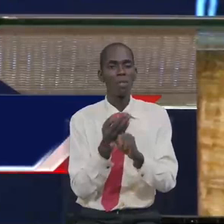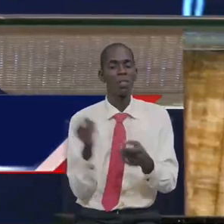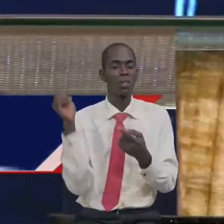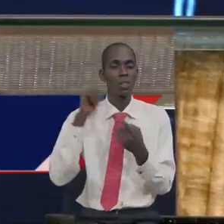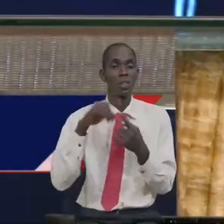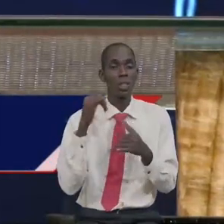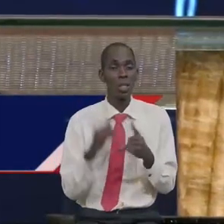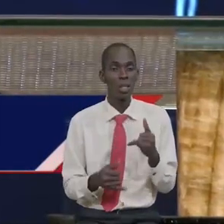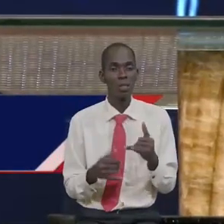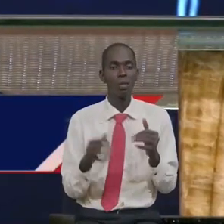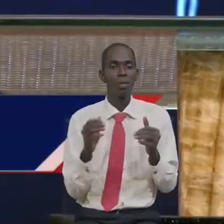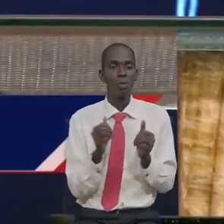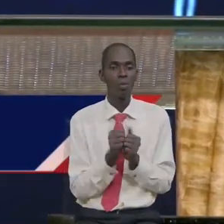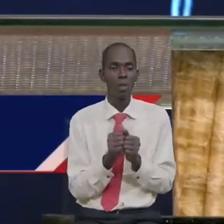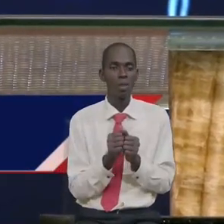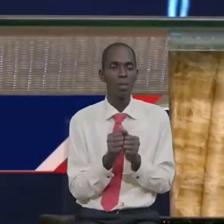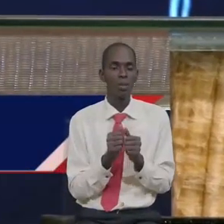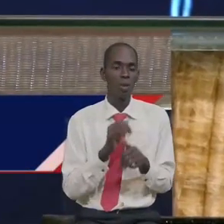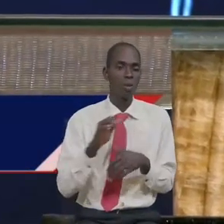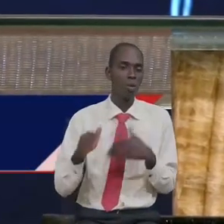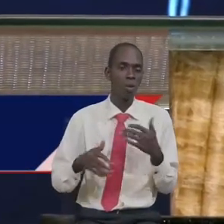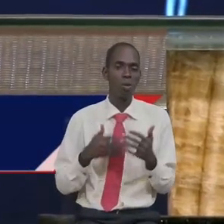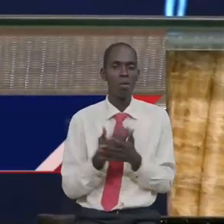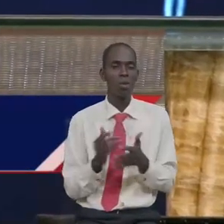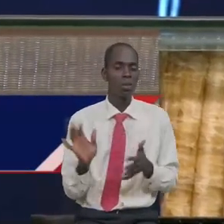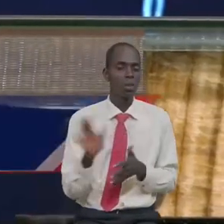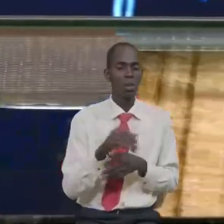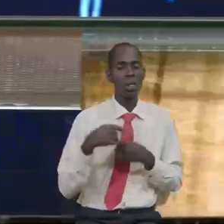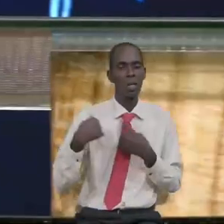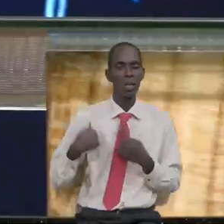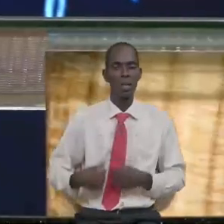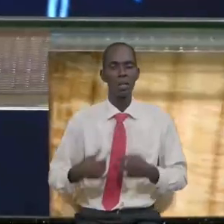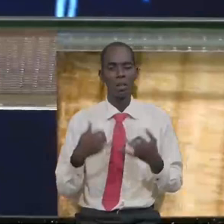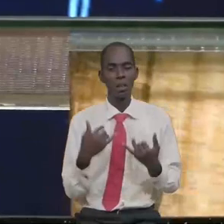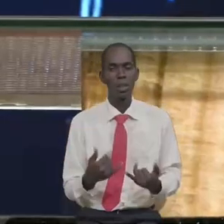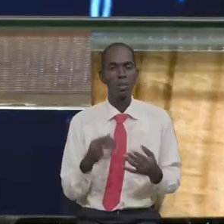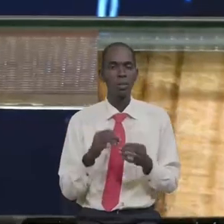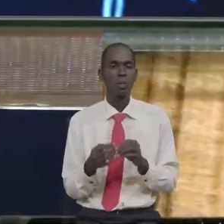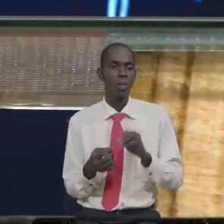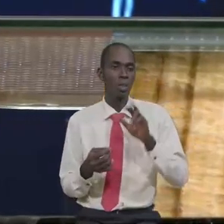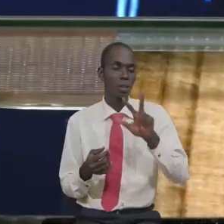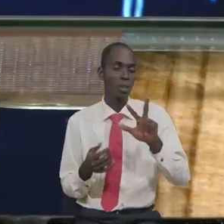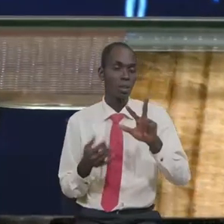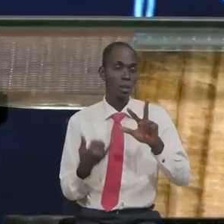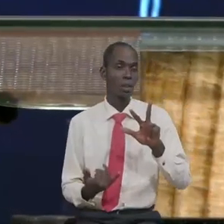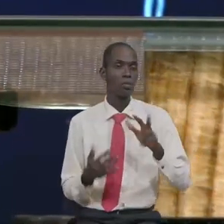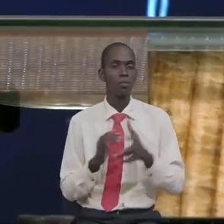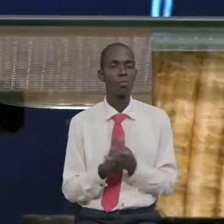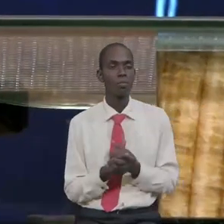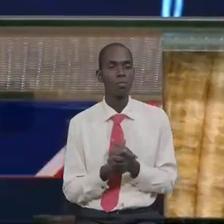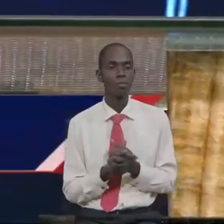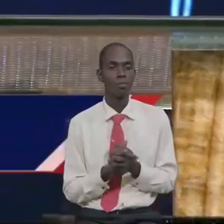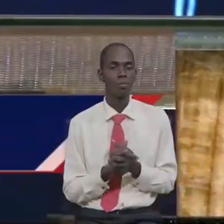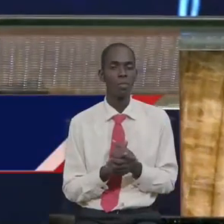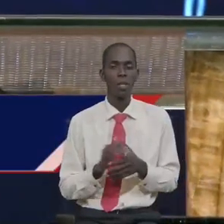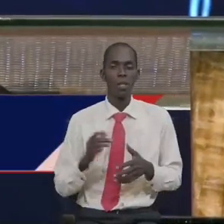Tu gardes l'alliance et la miséricorde avec les serviteurs qui marchent en ta présence de tout leur cœur. Alors,